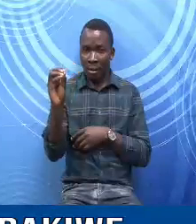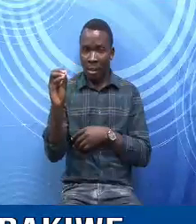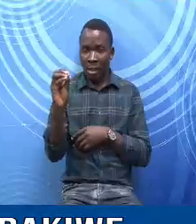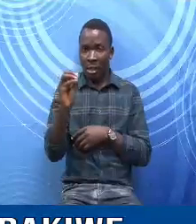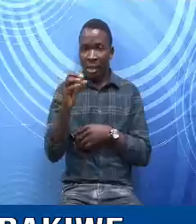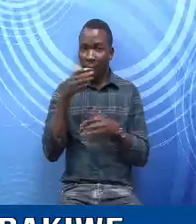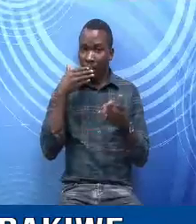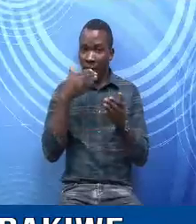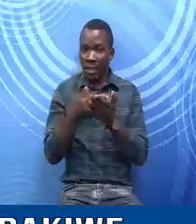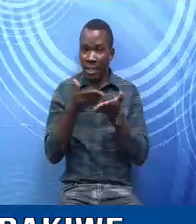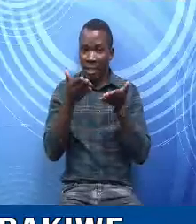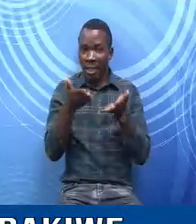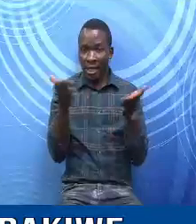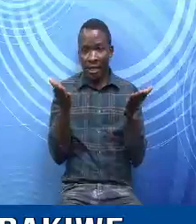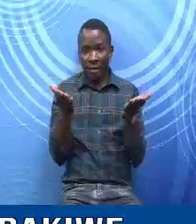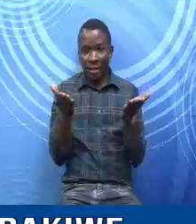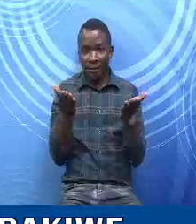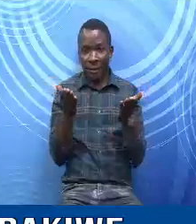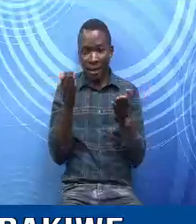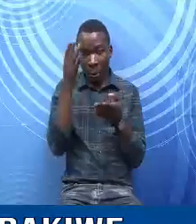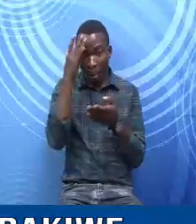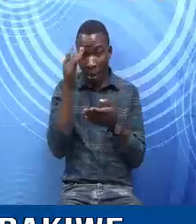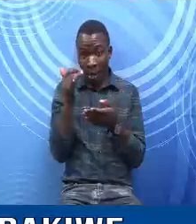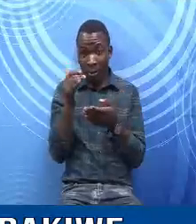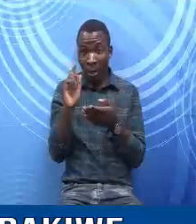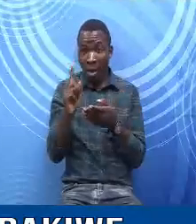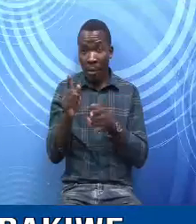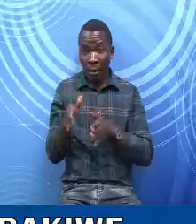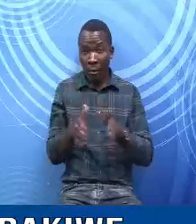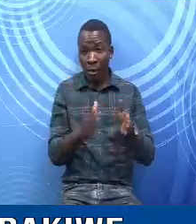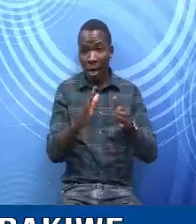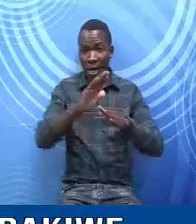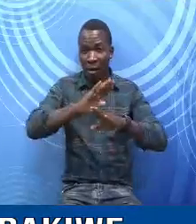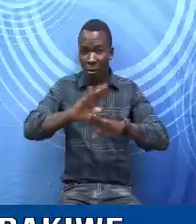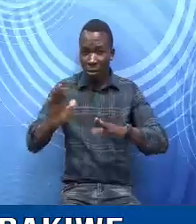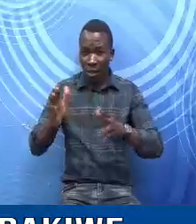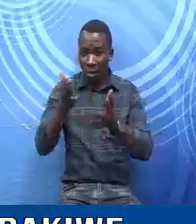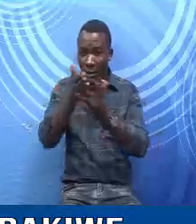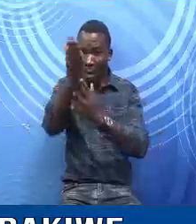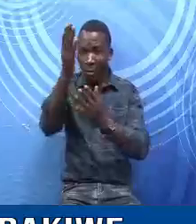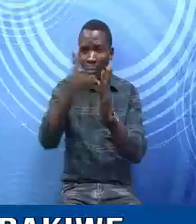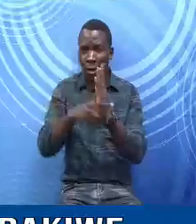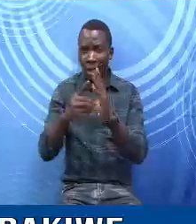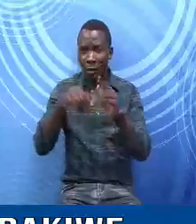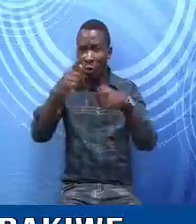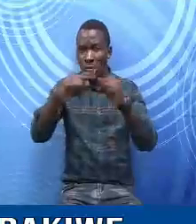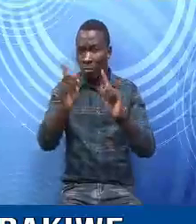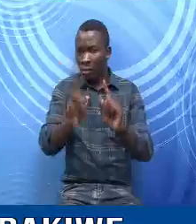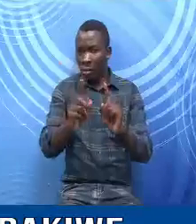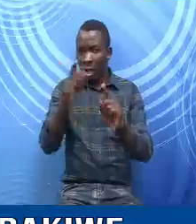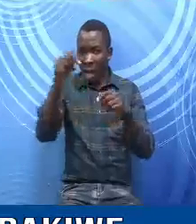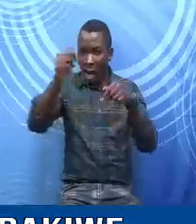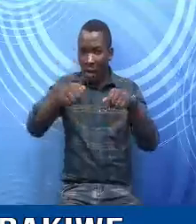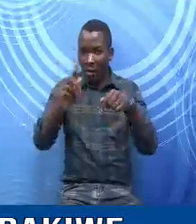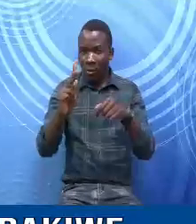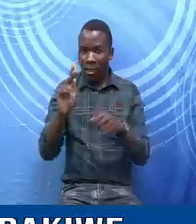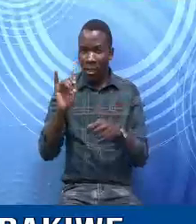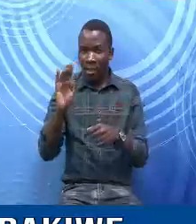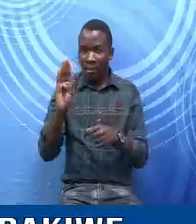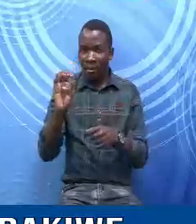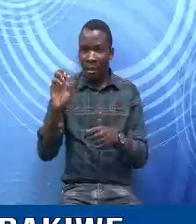icyiza gihari nuko atari umuhanda gusa uza ugaca mu karere ukagenda. Ubu ngubu hano muri Kibeho nk'uko mubibona